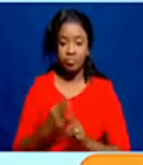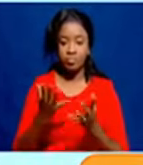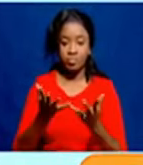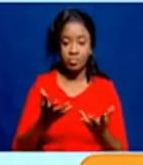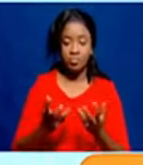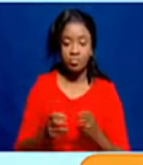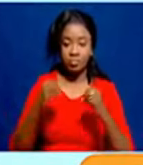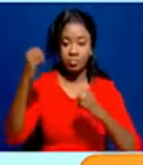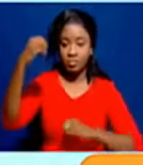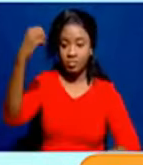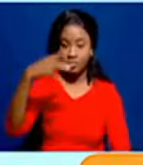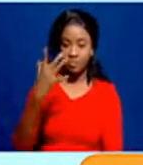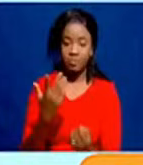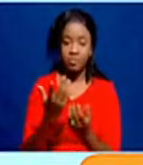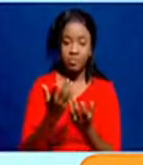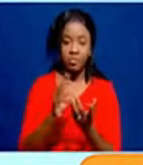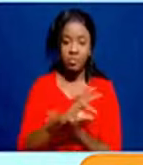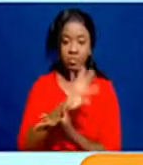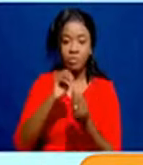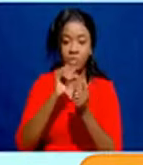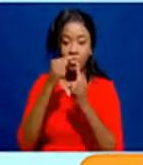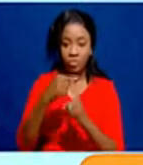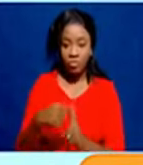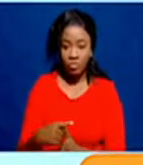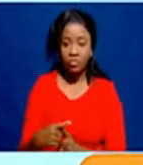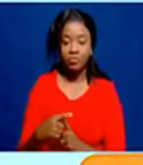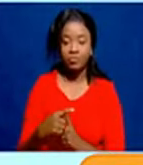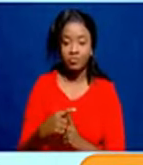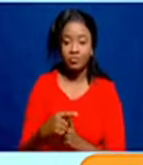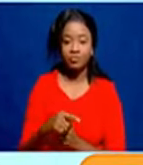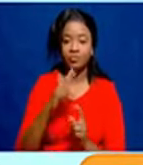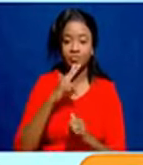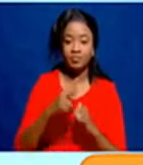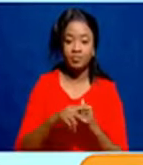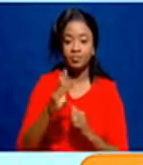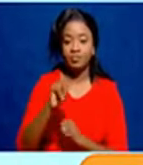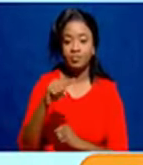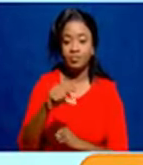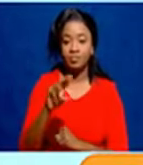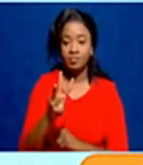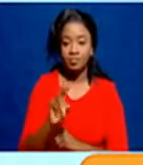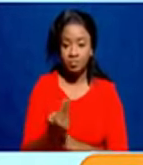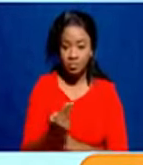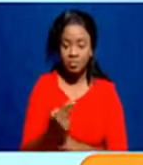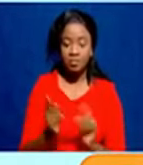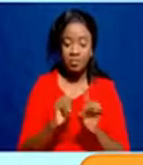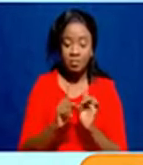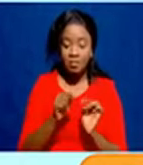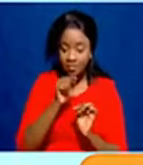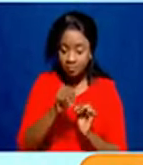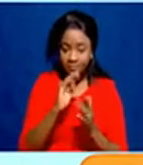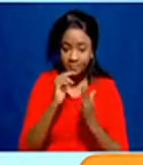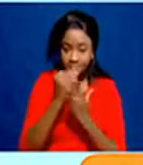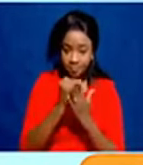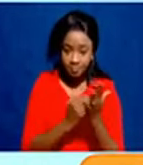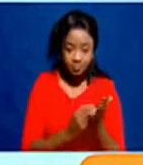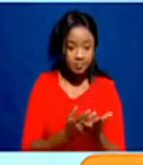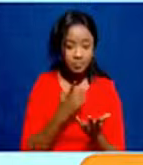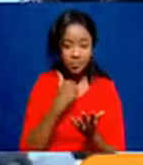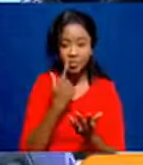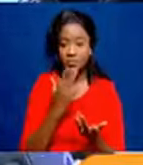So these projects must be supported by a supplier. And which better supplier can do that other than